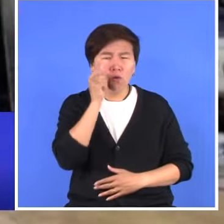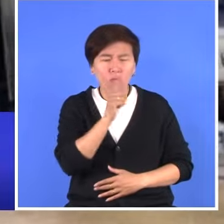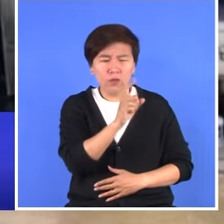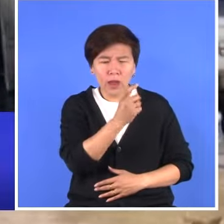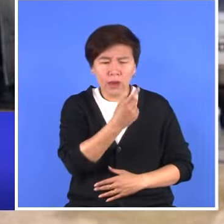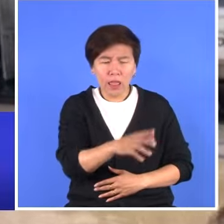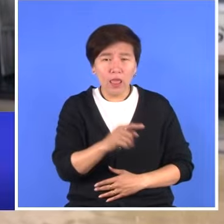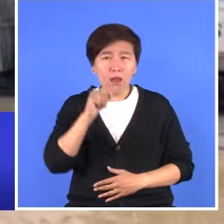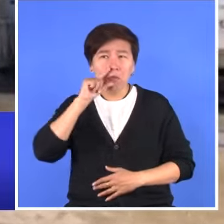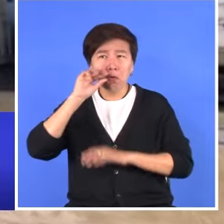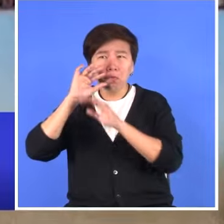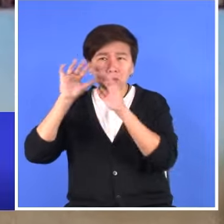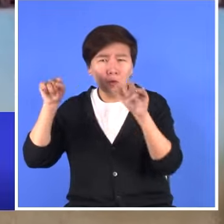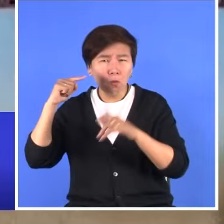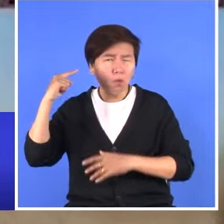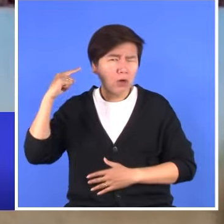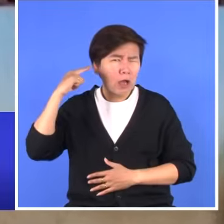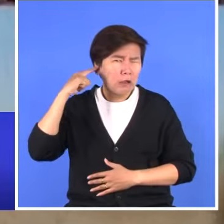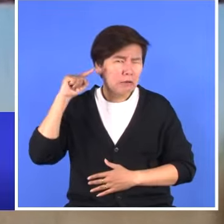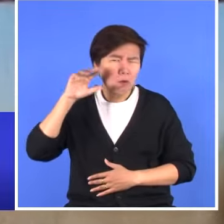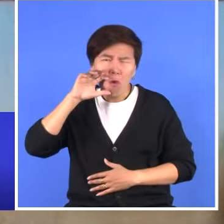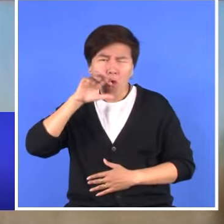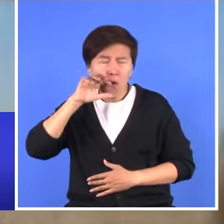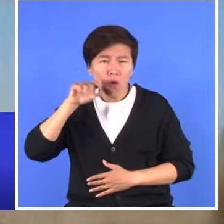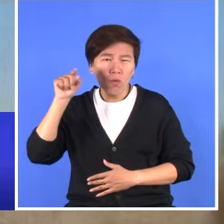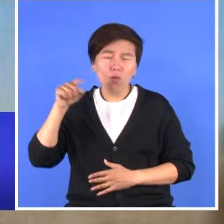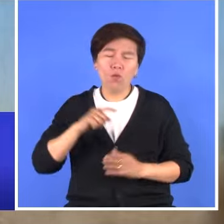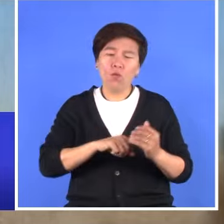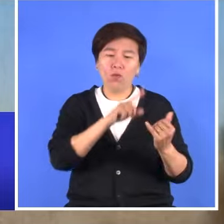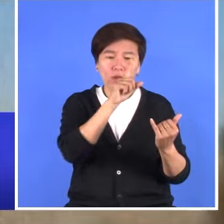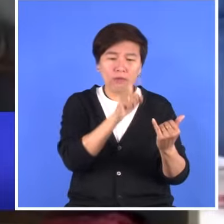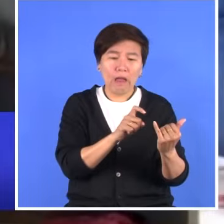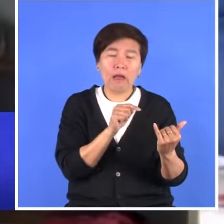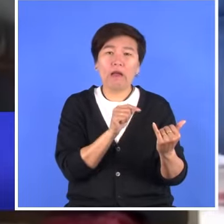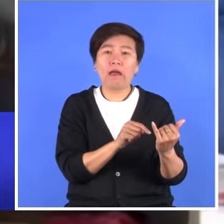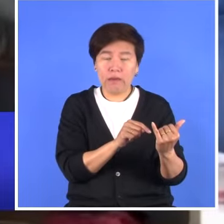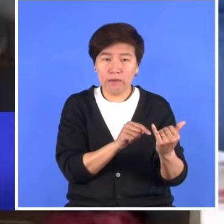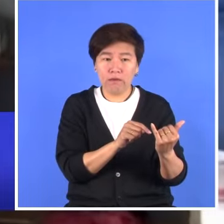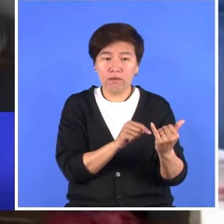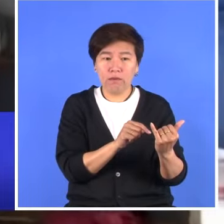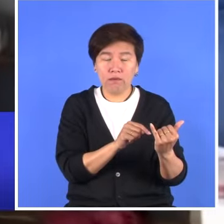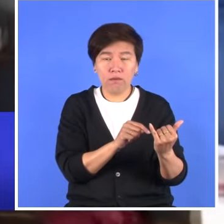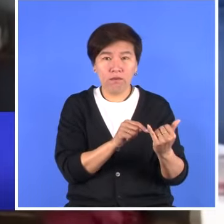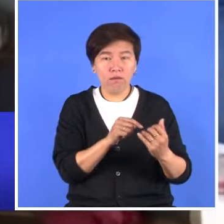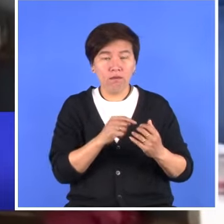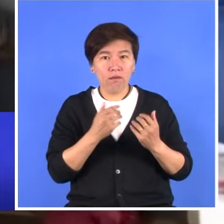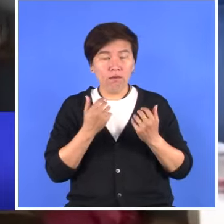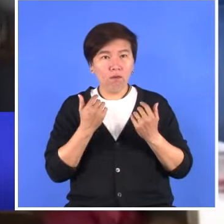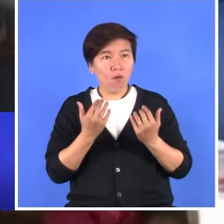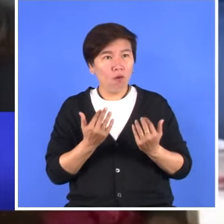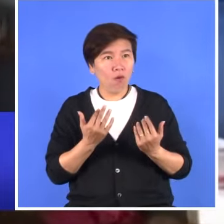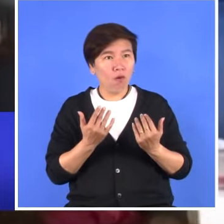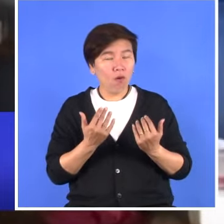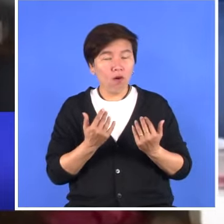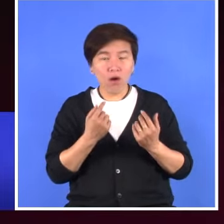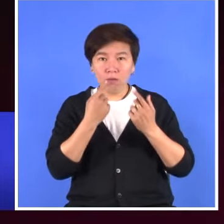ทุกอย่างอะไรทุกอย่างเี่มันดูแล้วไม่น่าจะรอดอะไรแบบนั้นน่ะนะคะเอาว่ากันตรงๆนะทีนี้เรื่องน่าประหลาดใจเดี๋ยวจะเล่าให้ฟัง